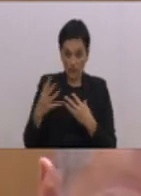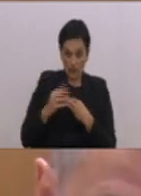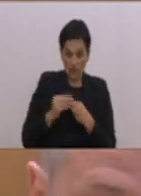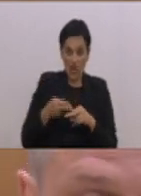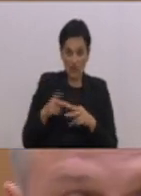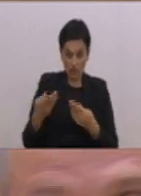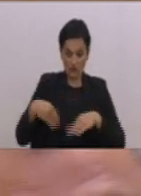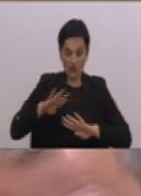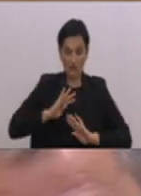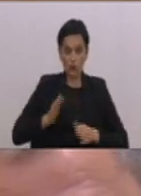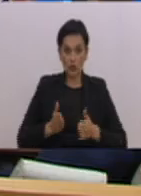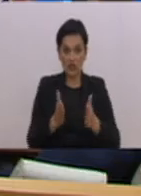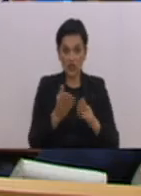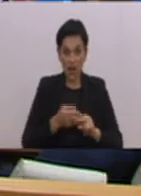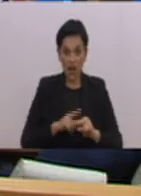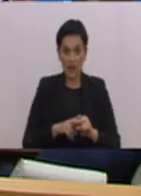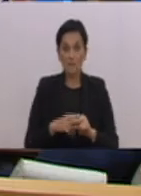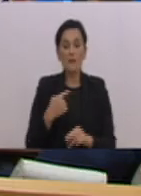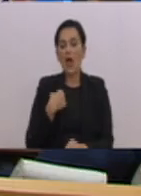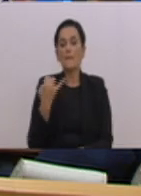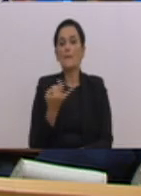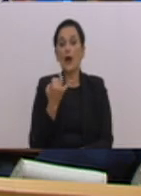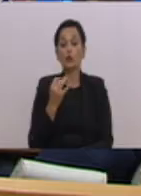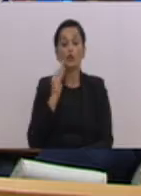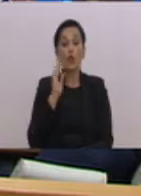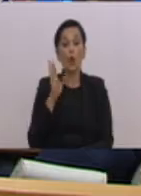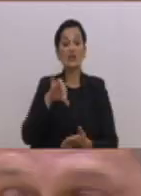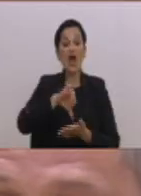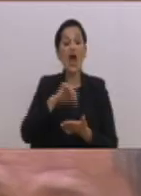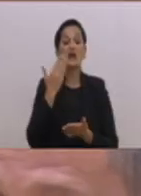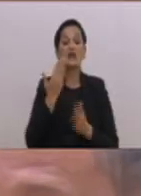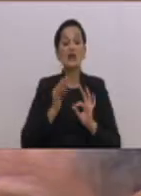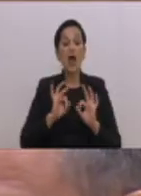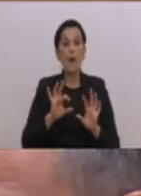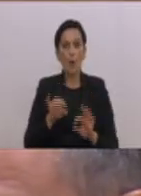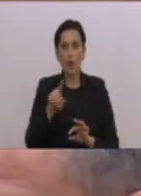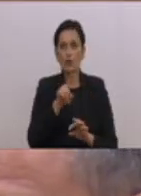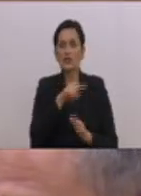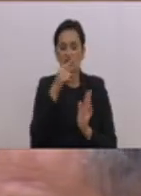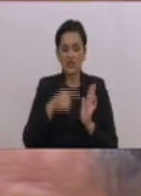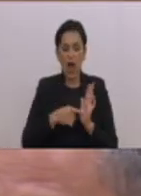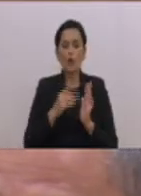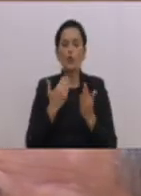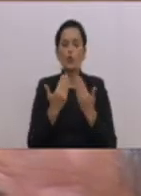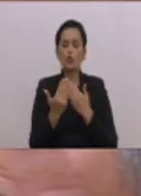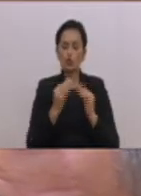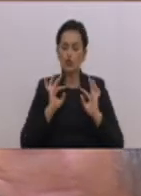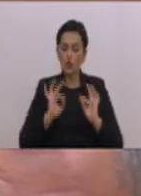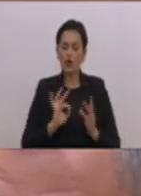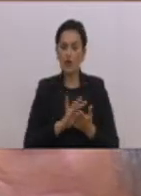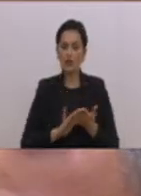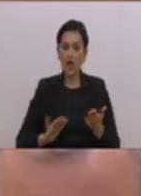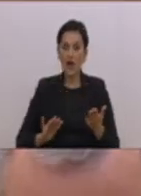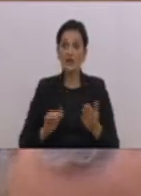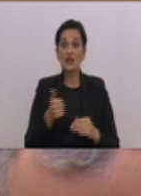გზა? Მე მაინტერესებს როცა იქნება გამოსვლები ამ საკითხებზე, აუცილებელია რომ გავაგზელოთ ურთიერთობას სწორად საკითხებს.